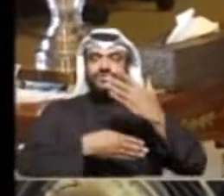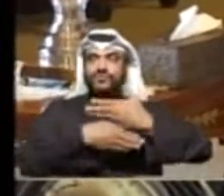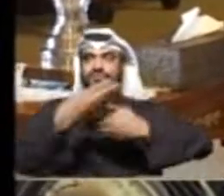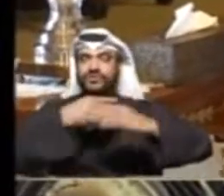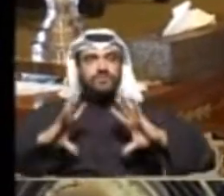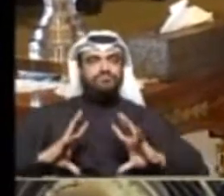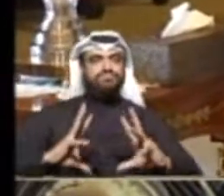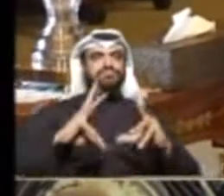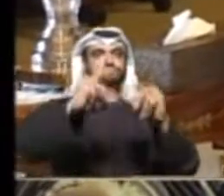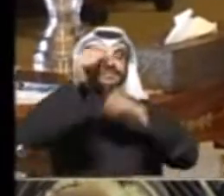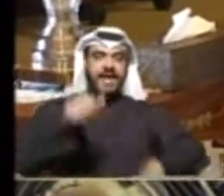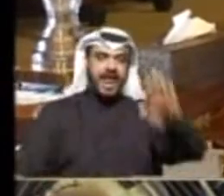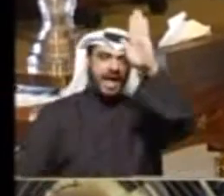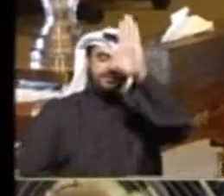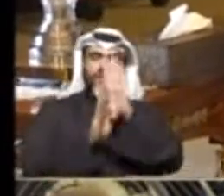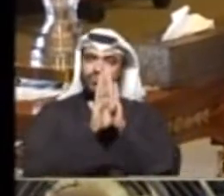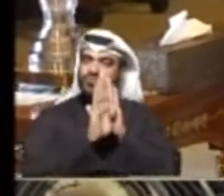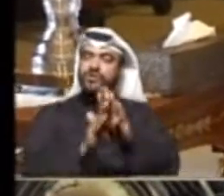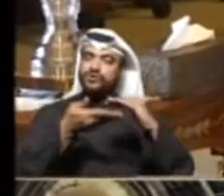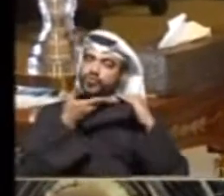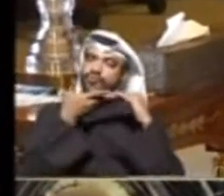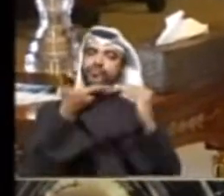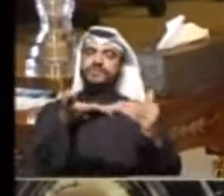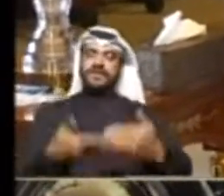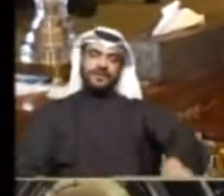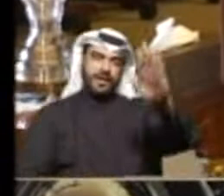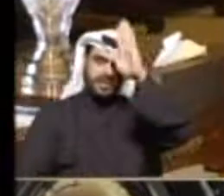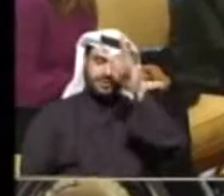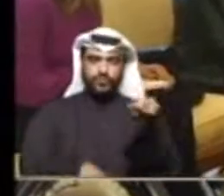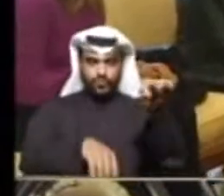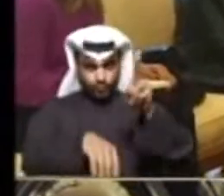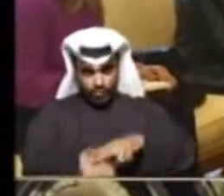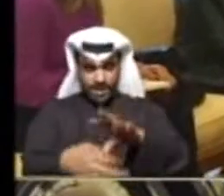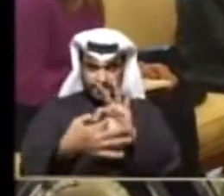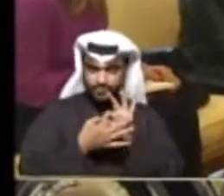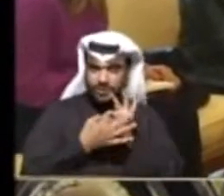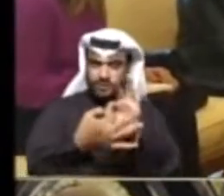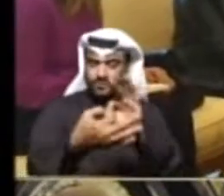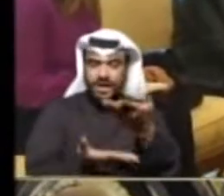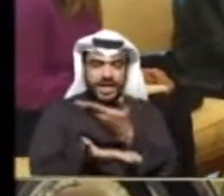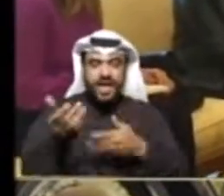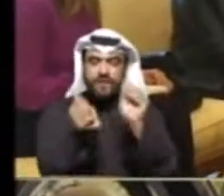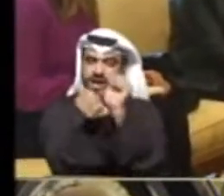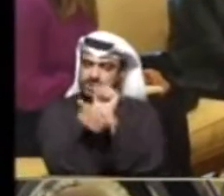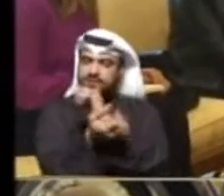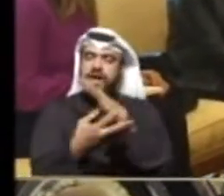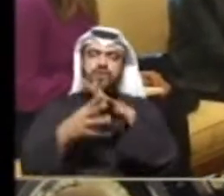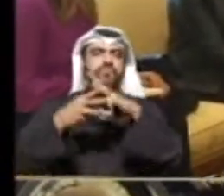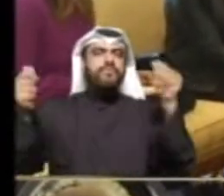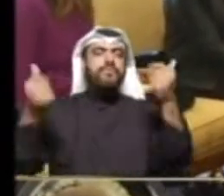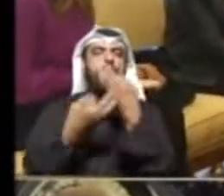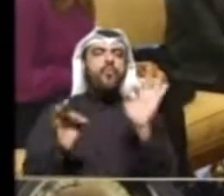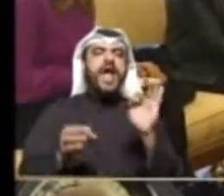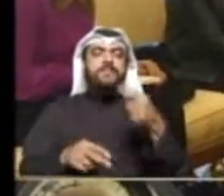بعثة الأمم المتحدة لمساعدة العراق إلى جانب التطورات المتصلة ببحث موضوع الأسرى والمفقودين